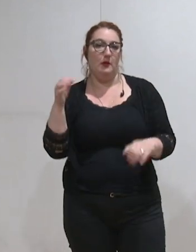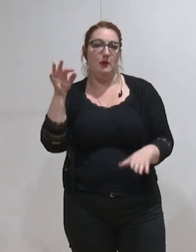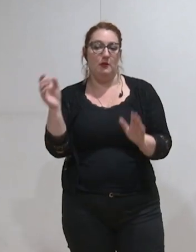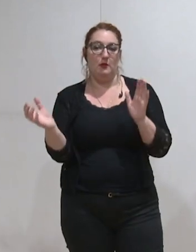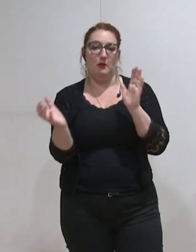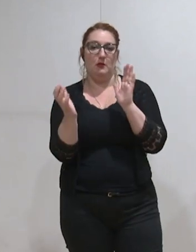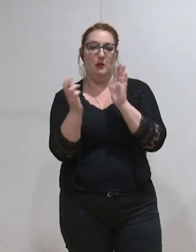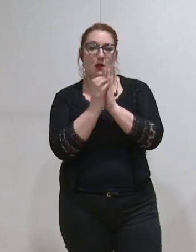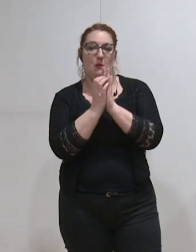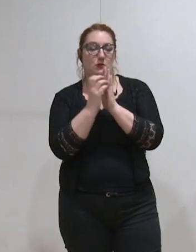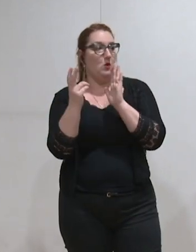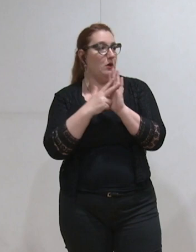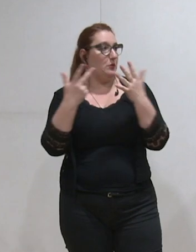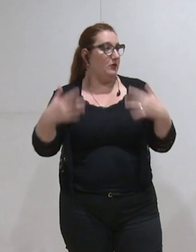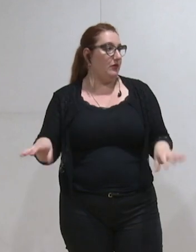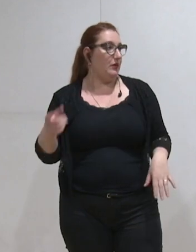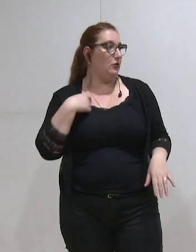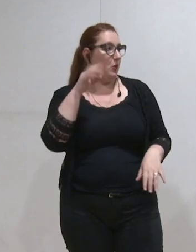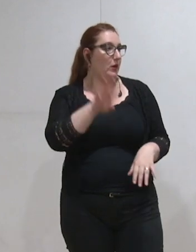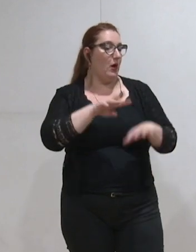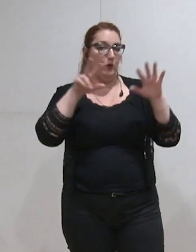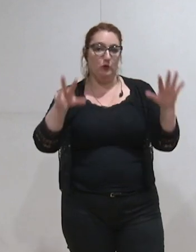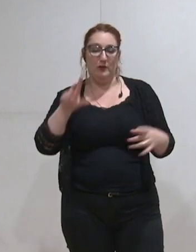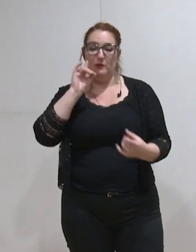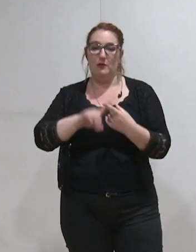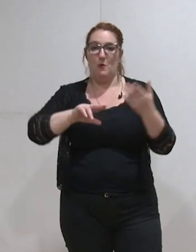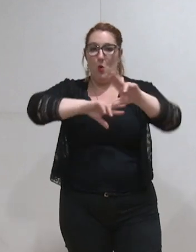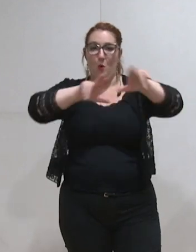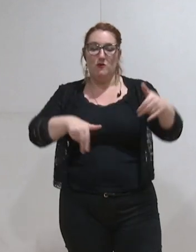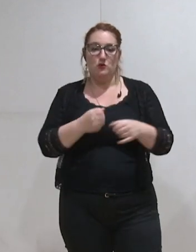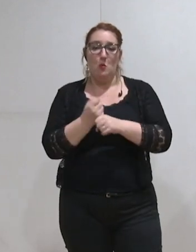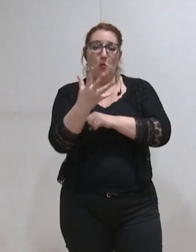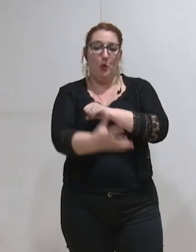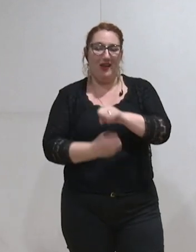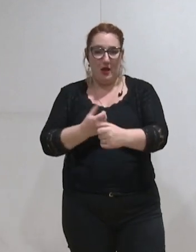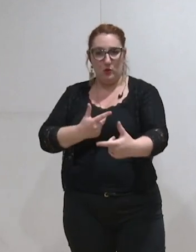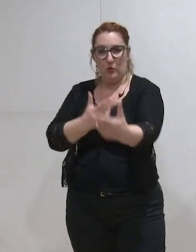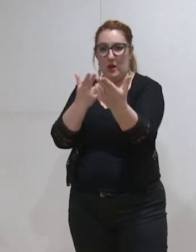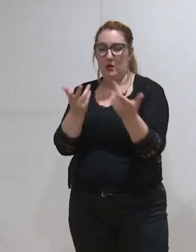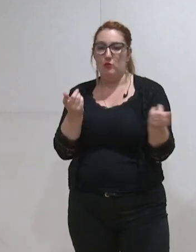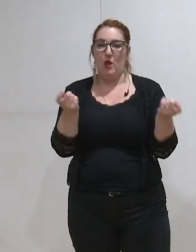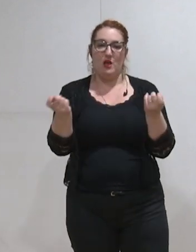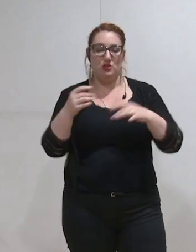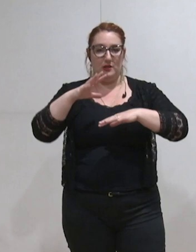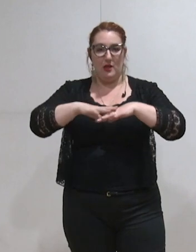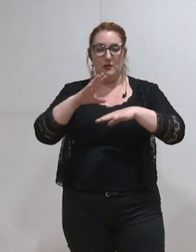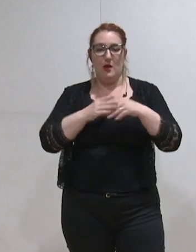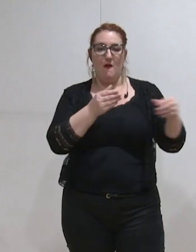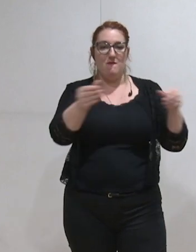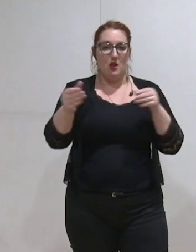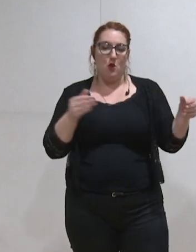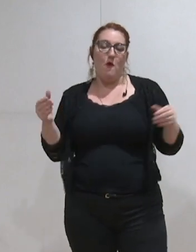adoptée la 48 porte sur une convention pluriannuelle avec la Régie de quartier villeneu village